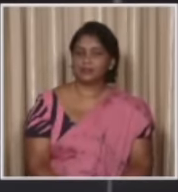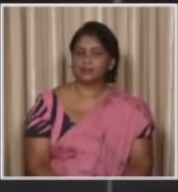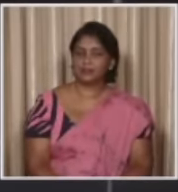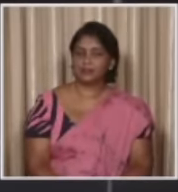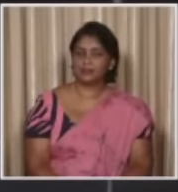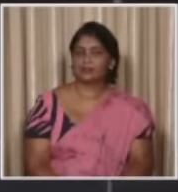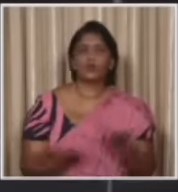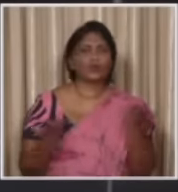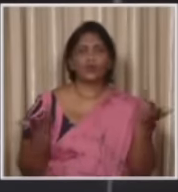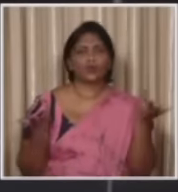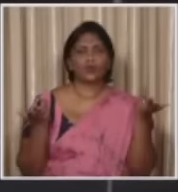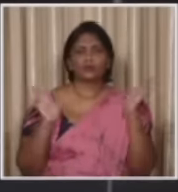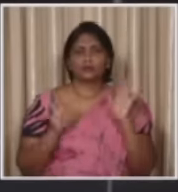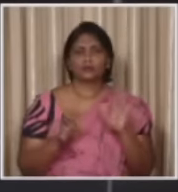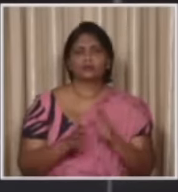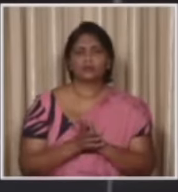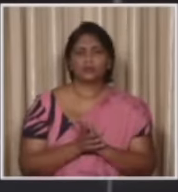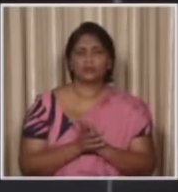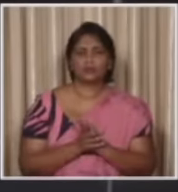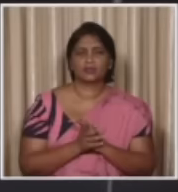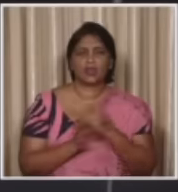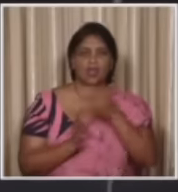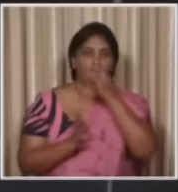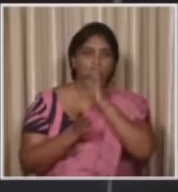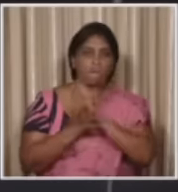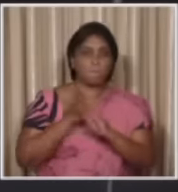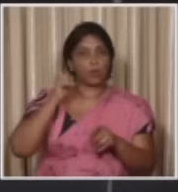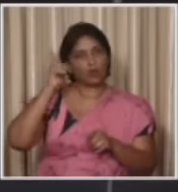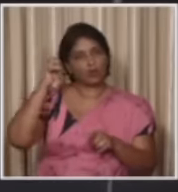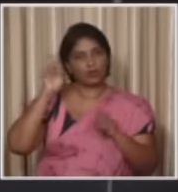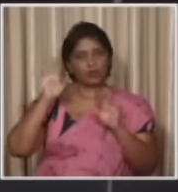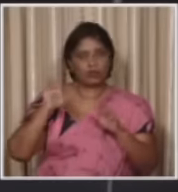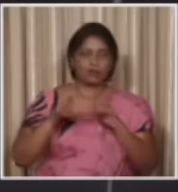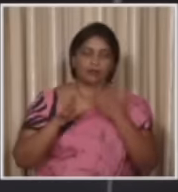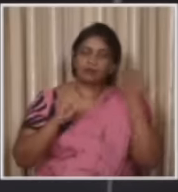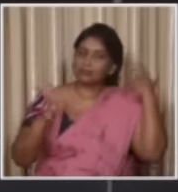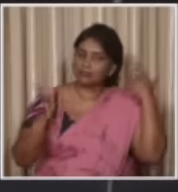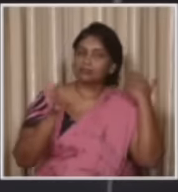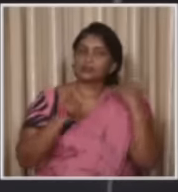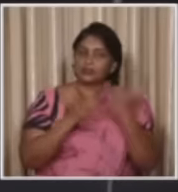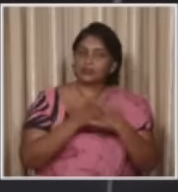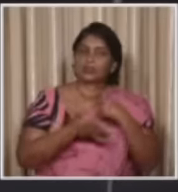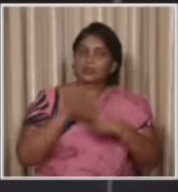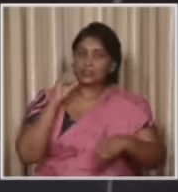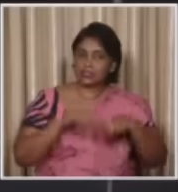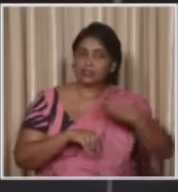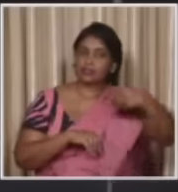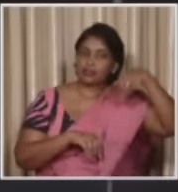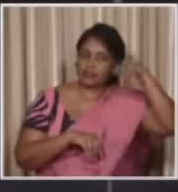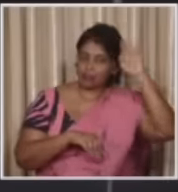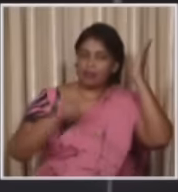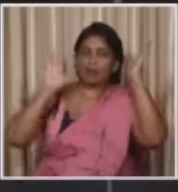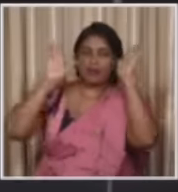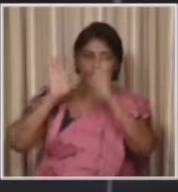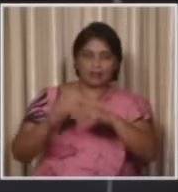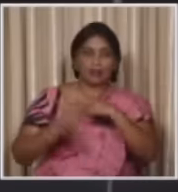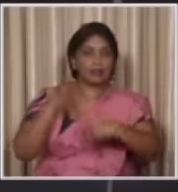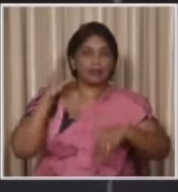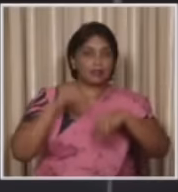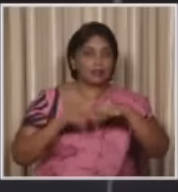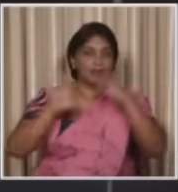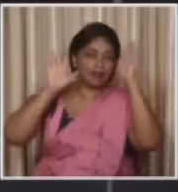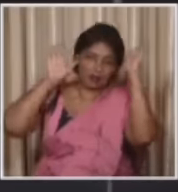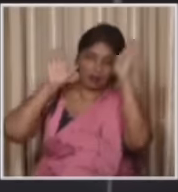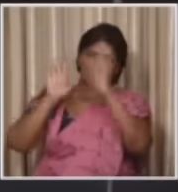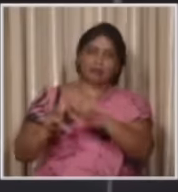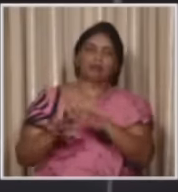සැප්තැම්බර්ලා කොහෙද හිටියේ? සමහරට මැදමුල්ල පැත්තේ හිටියයි කියලාත් කියන්න පුළුවන් කාලාන්තරය තිස්සේ ඉලෙක්ෂන් කාලේ. එහෙම තමයි හිටියේ. මැතිවරණ කාලේ